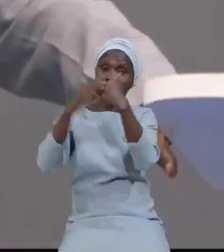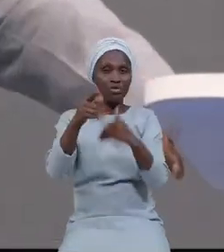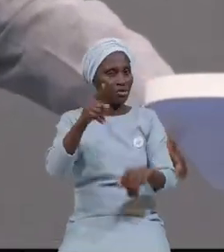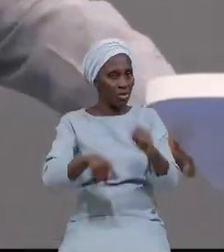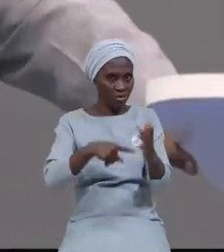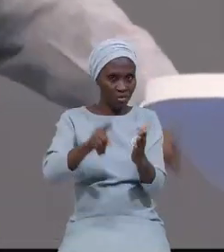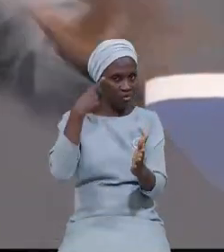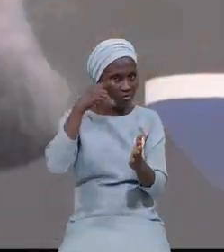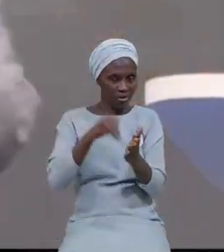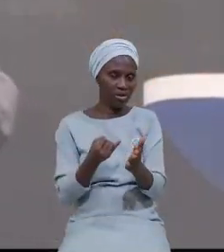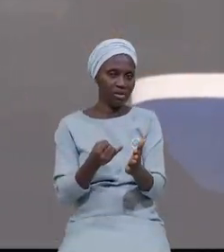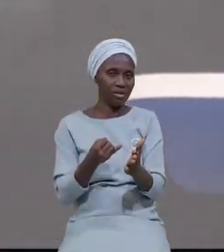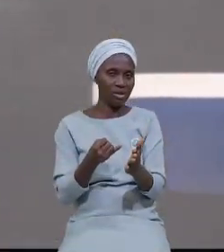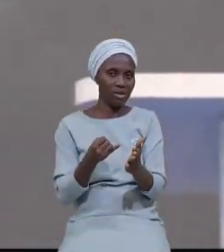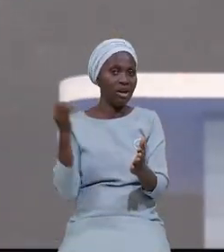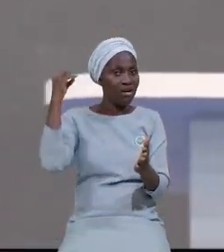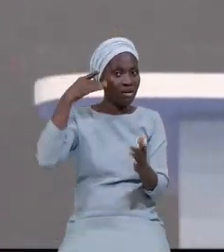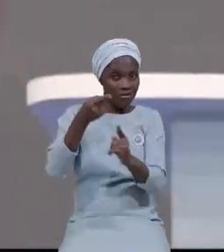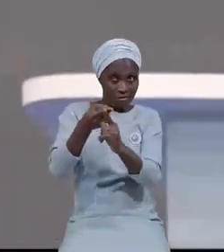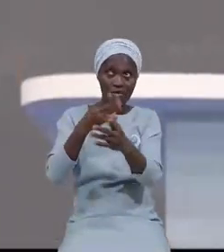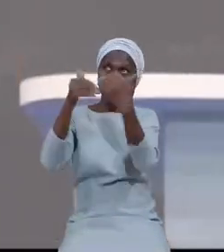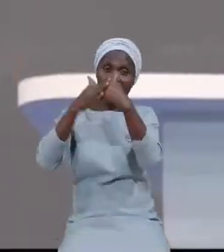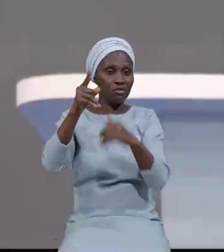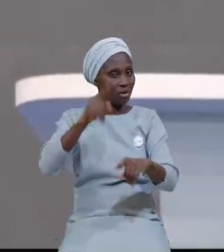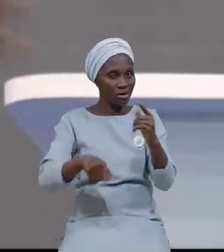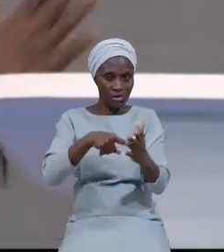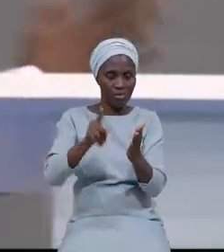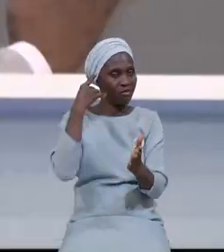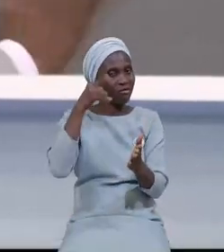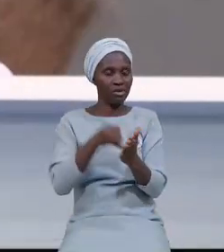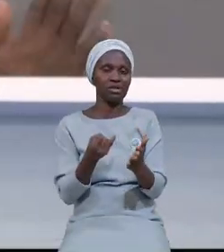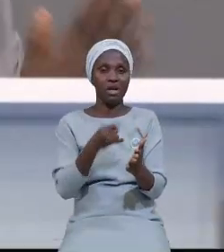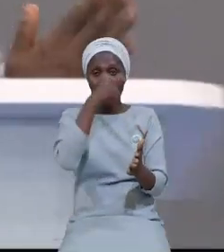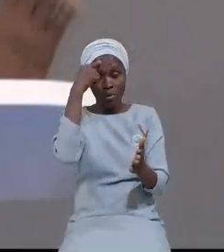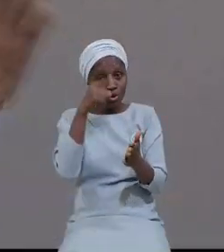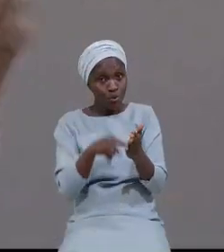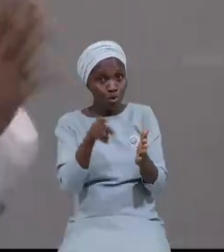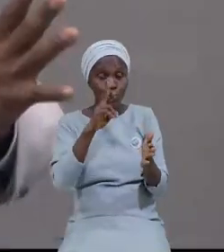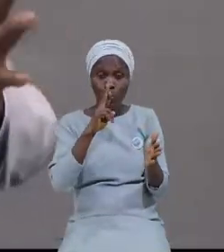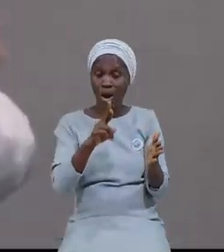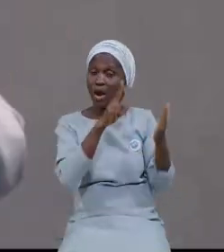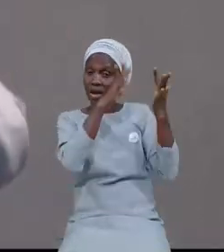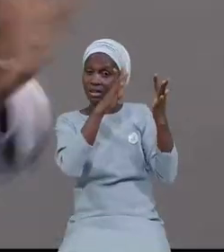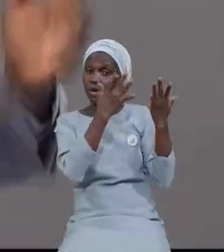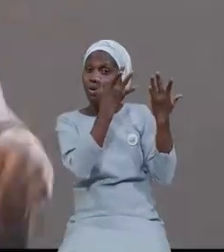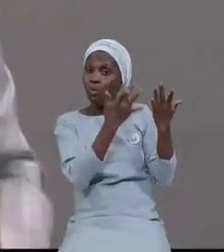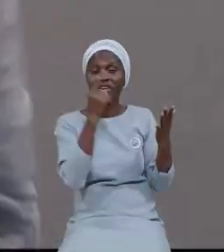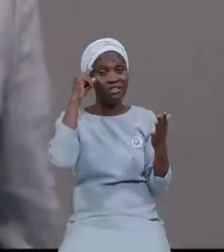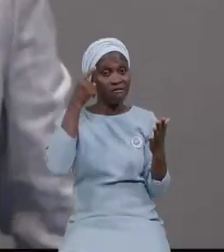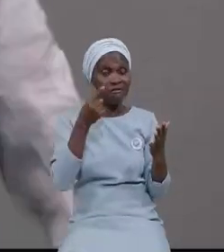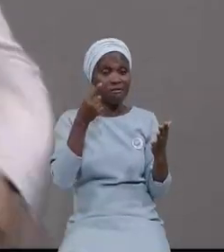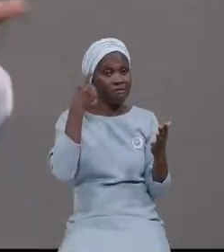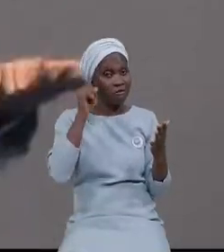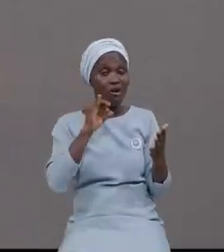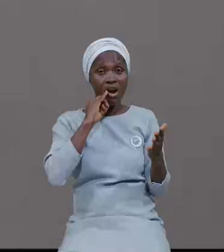cela la grâce vient du ciel tu ne peux pas payer pour cela parce que ce que tu espères et ce que tu